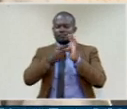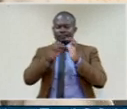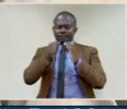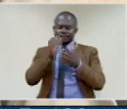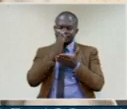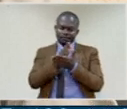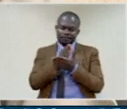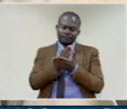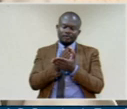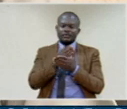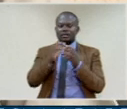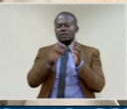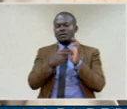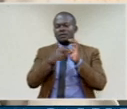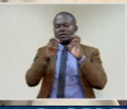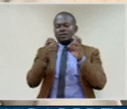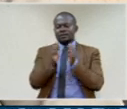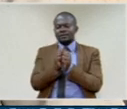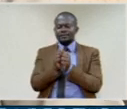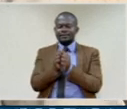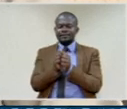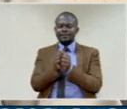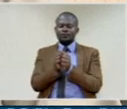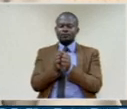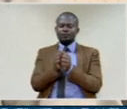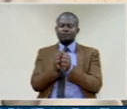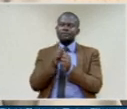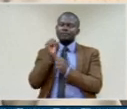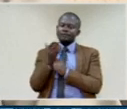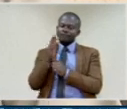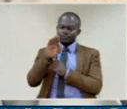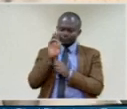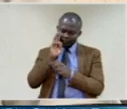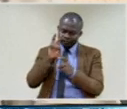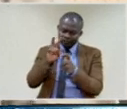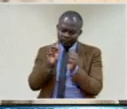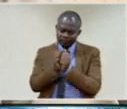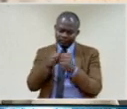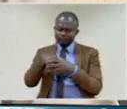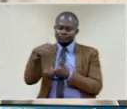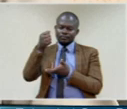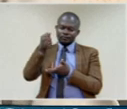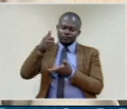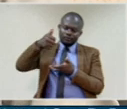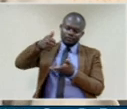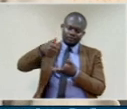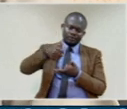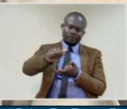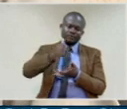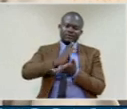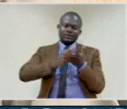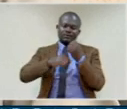guhagarikwa, bivuze yuko mbese baraza gusubirayo barebe muri bije yabo